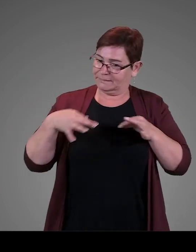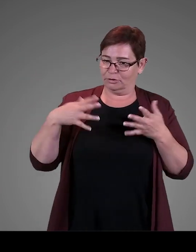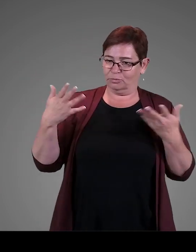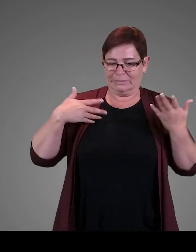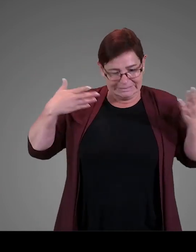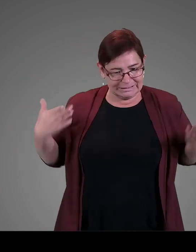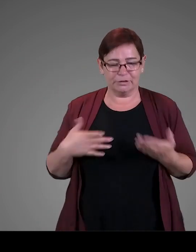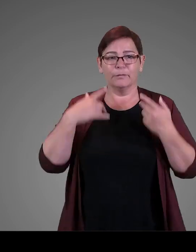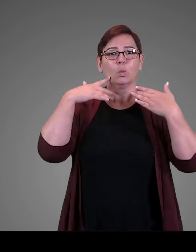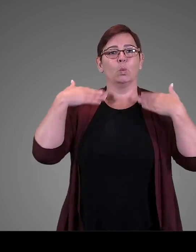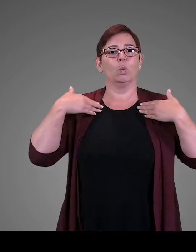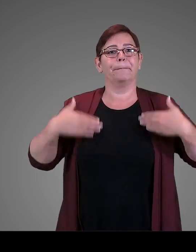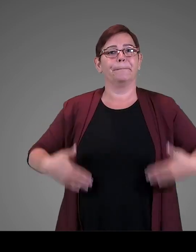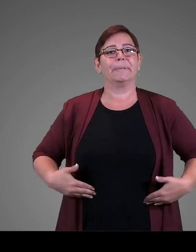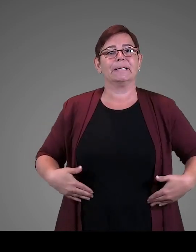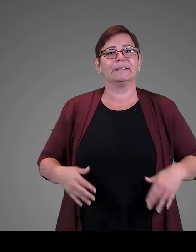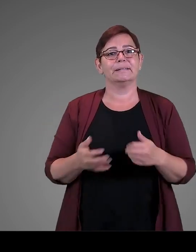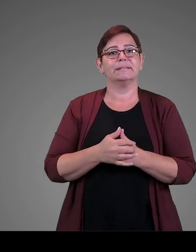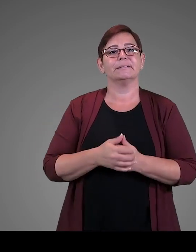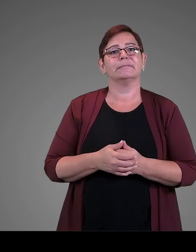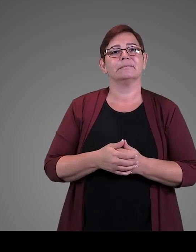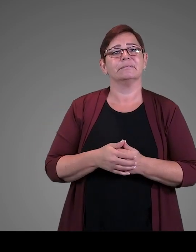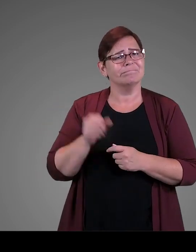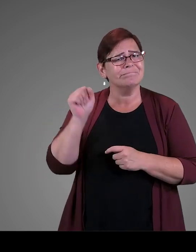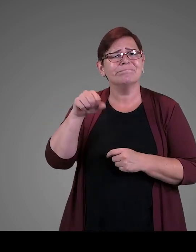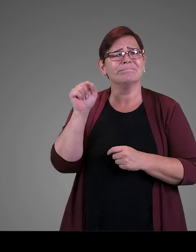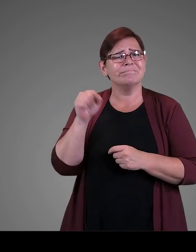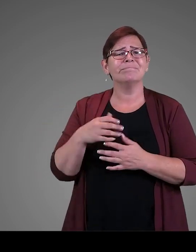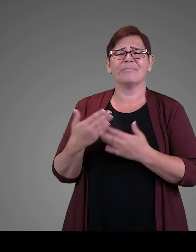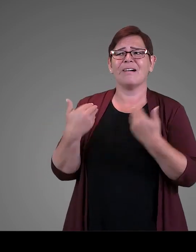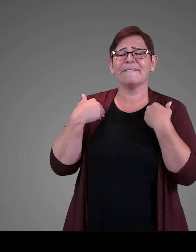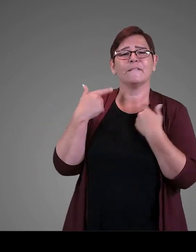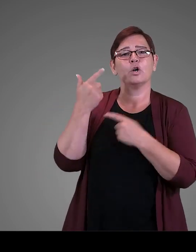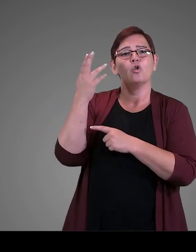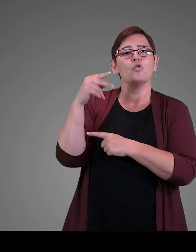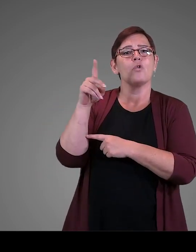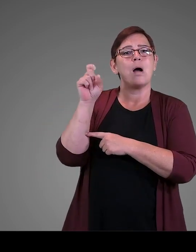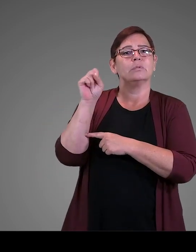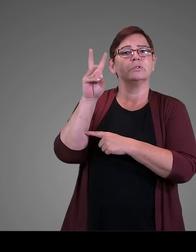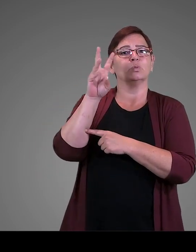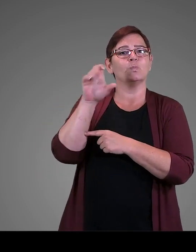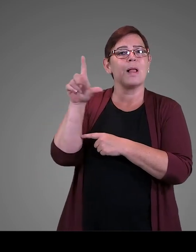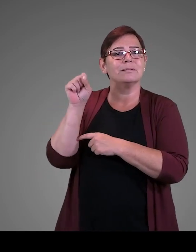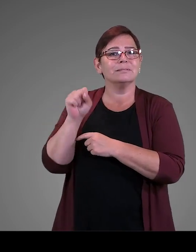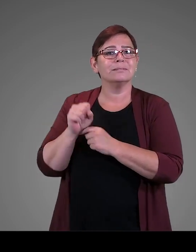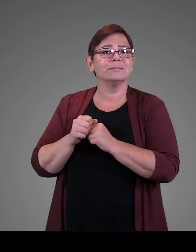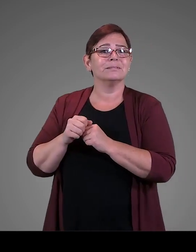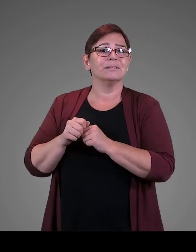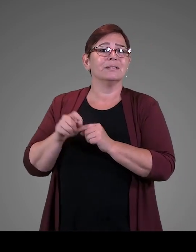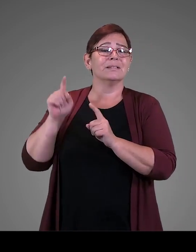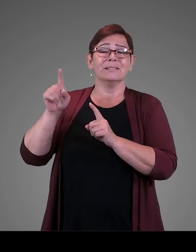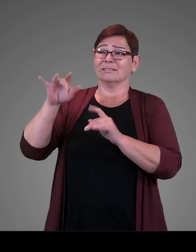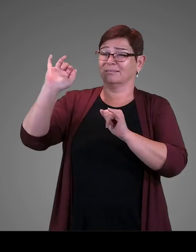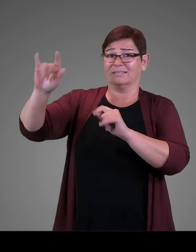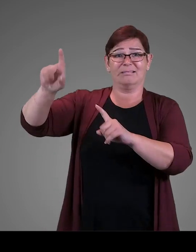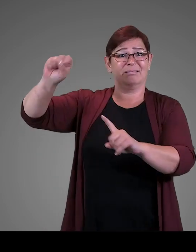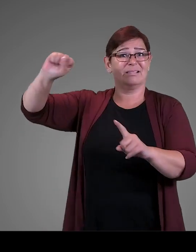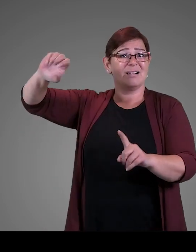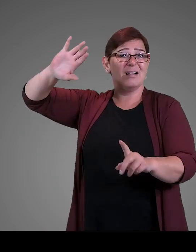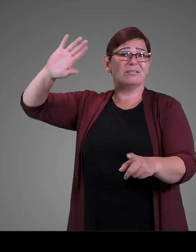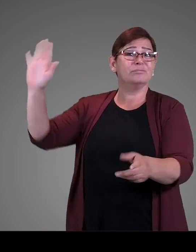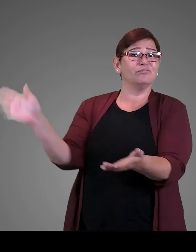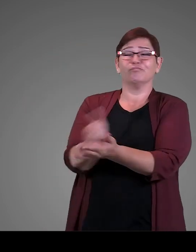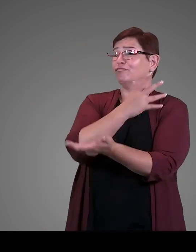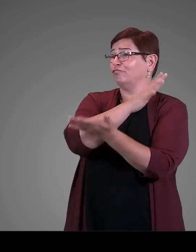Puis encore là, notre rôle est... Oui, mais tu sais, c'est quand même des mouvements de fond, des lames de fond, qui emportent